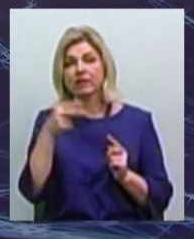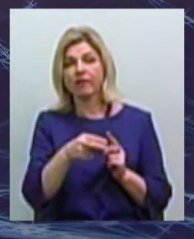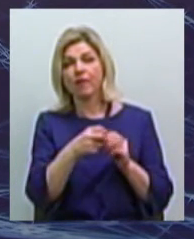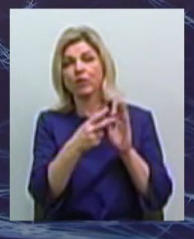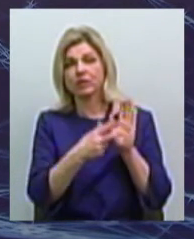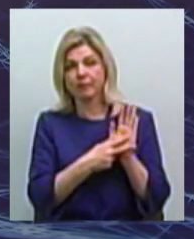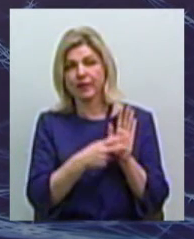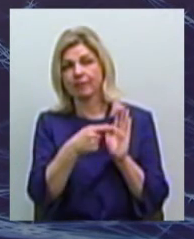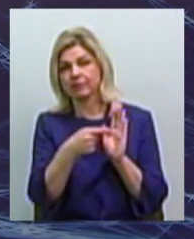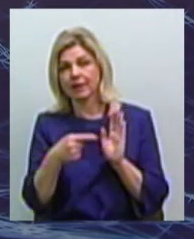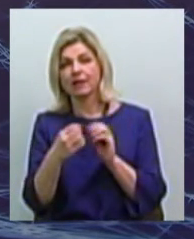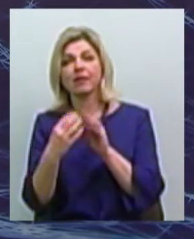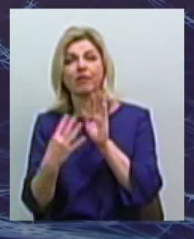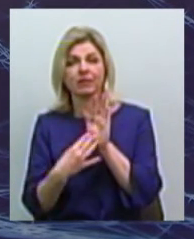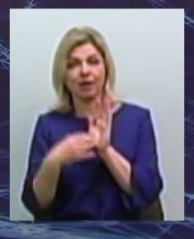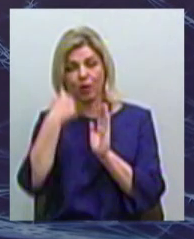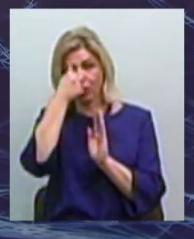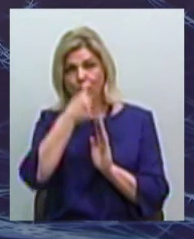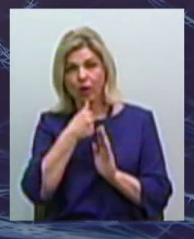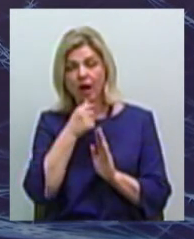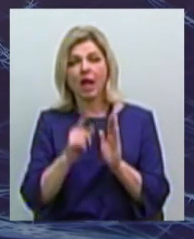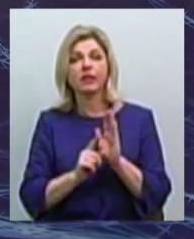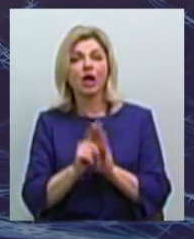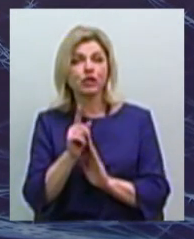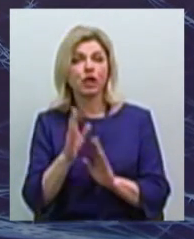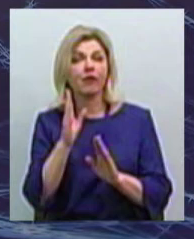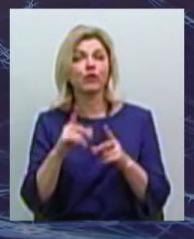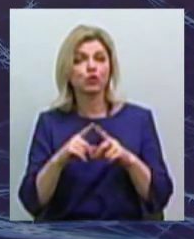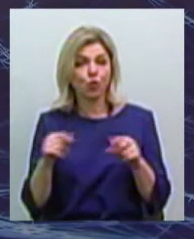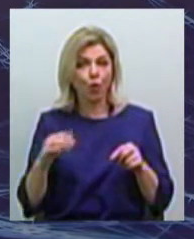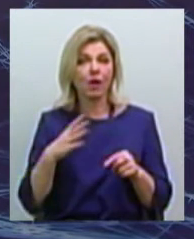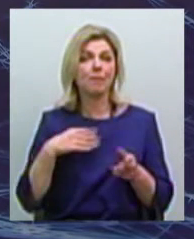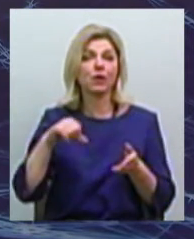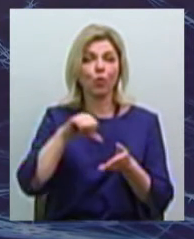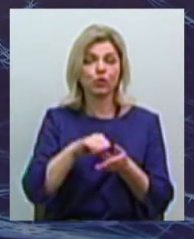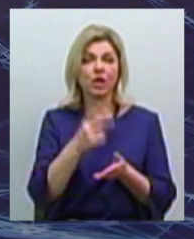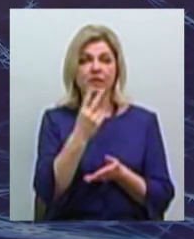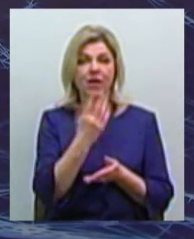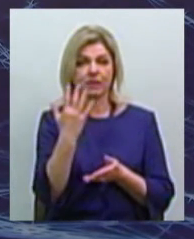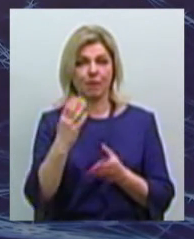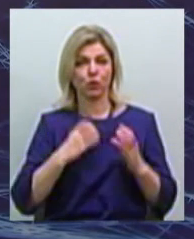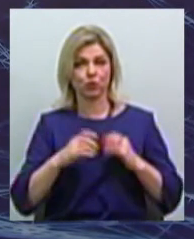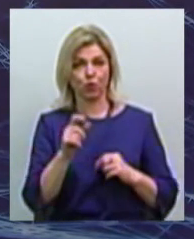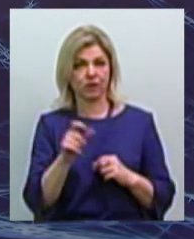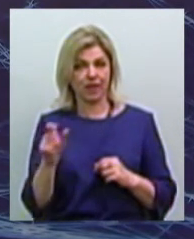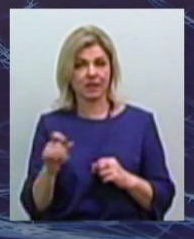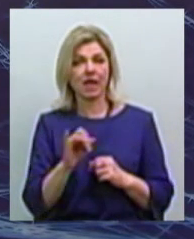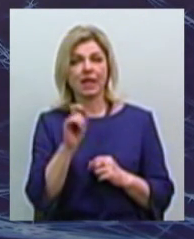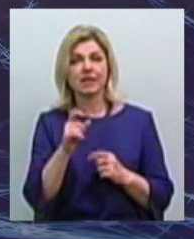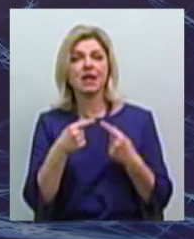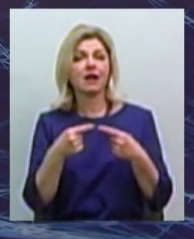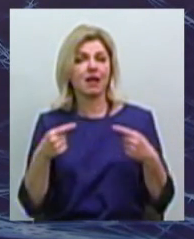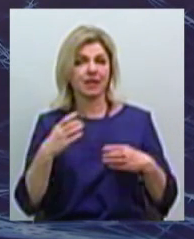2018-2019 років. І спочатку в школі молодіжної політики брали участь 25 студентів закладів вищої